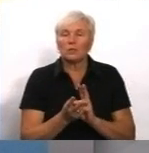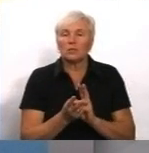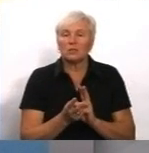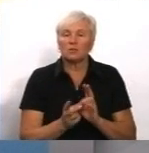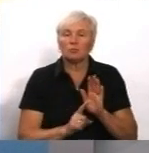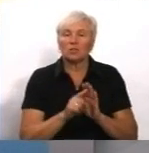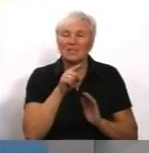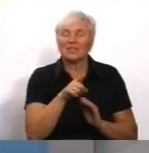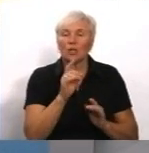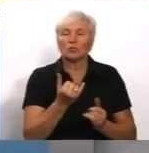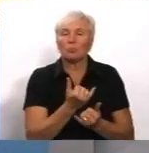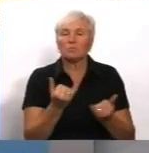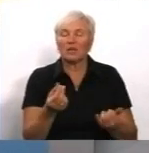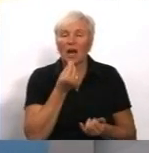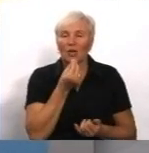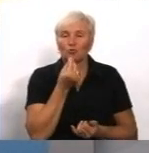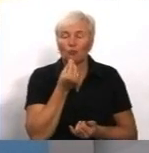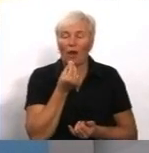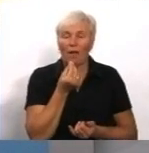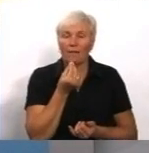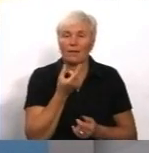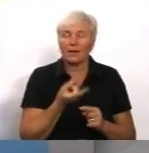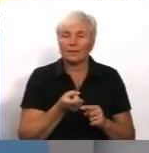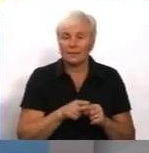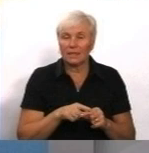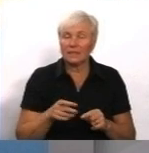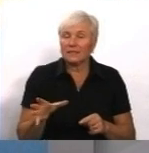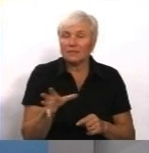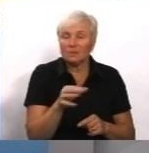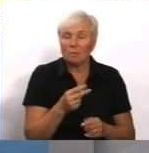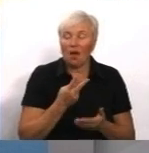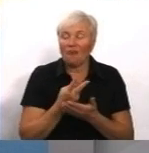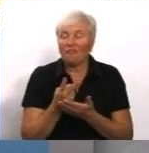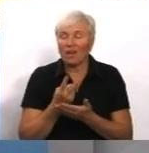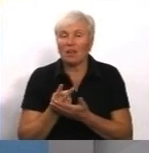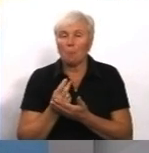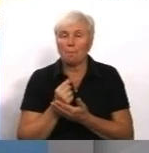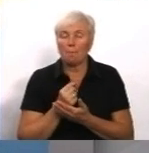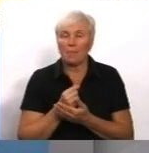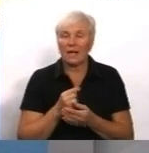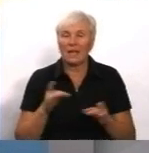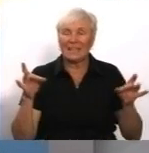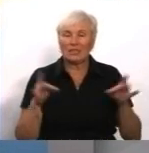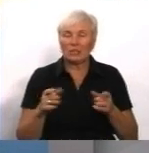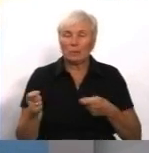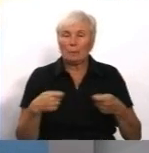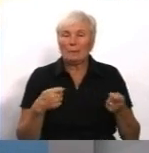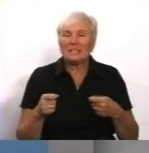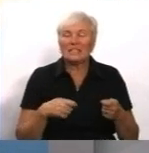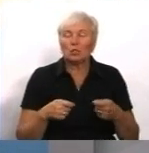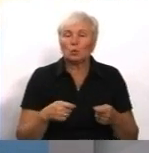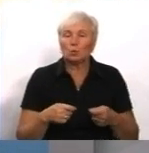хто забезпечує харчування, це з усіма видами ресторанного бізнесу,